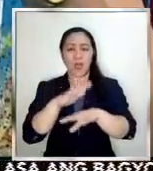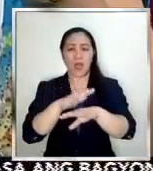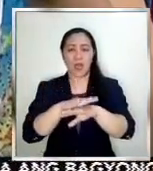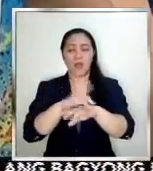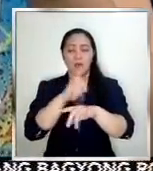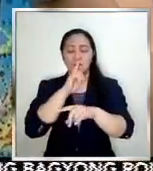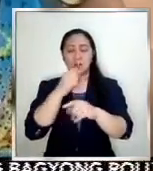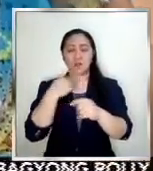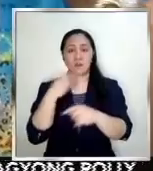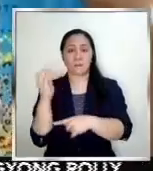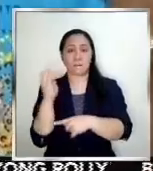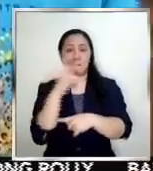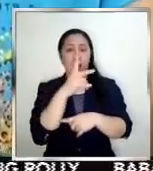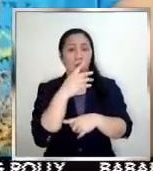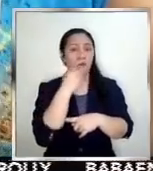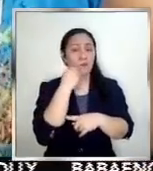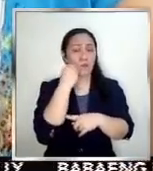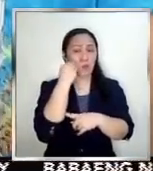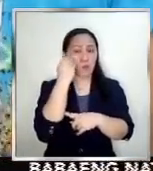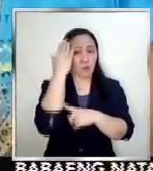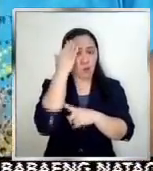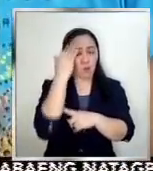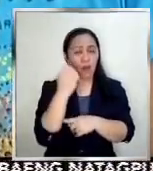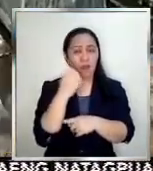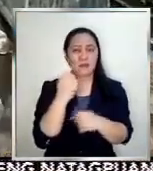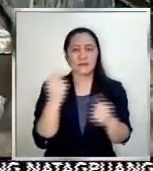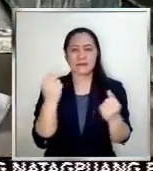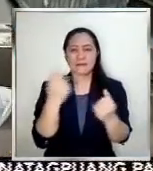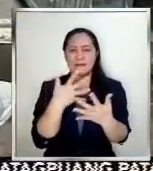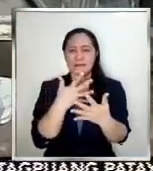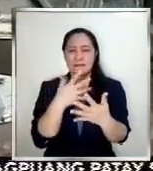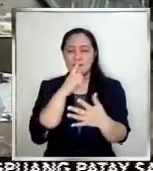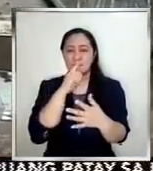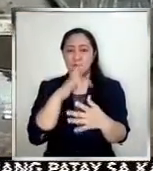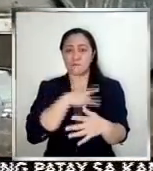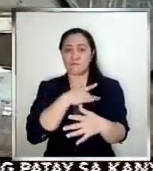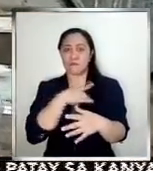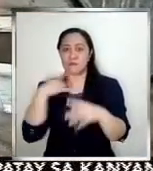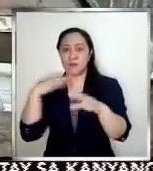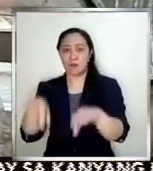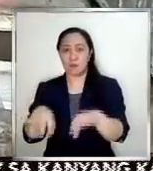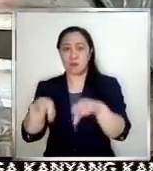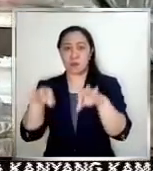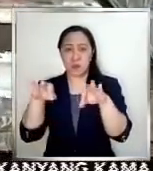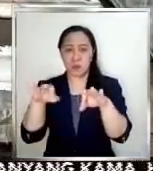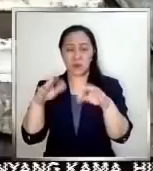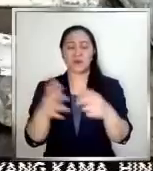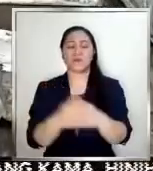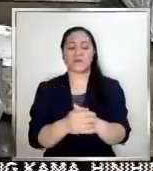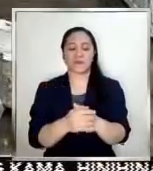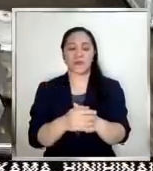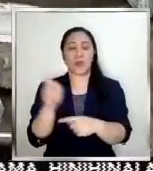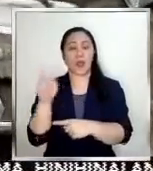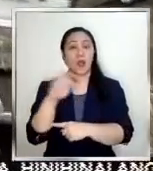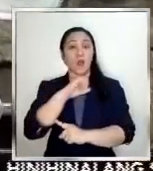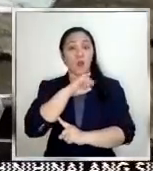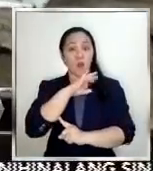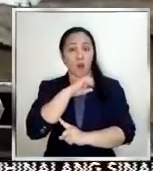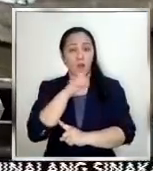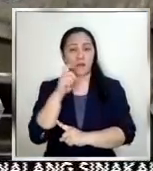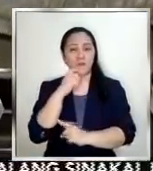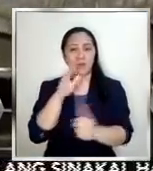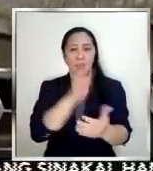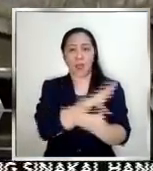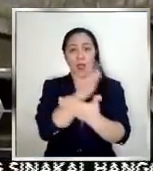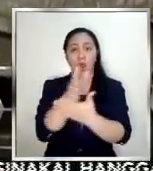na dito, baka nandyan naman yung baha. Si Lola Magdalena, kumuha ng ilang gamit. Dadalhin muna siya